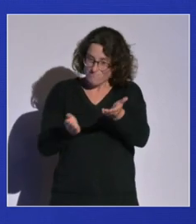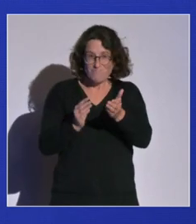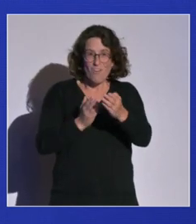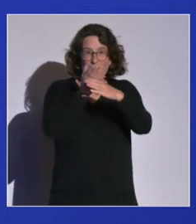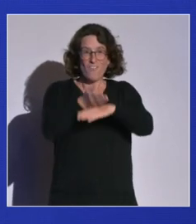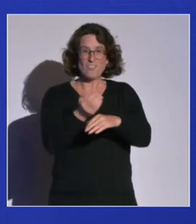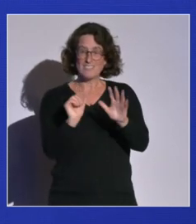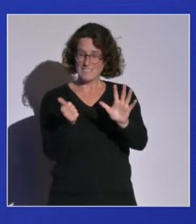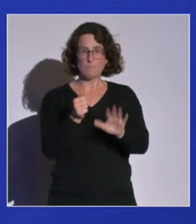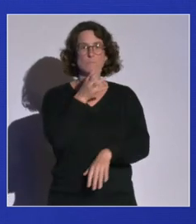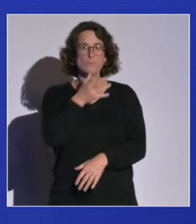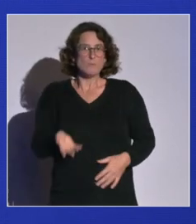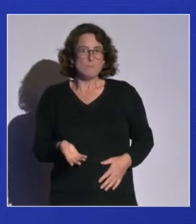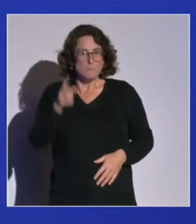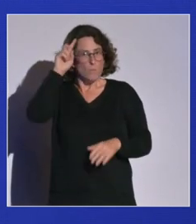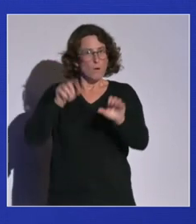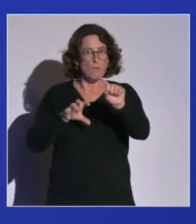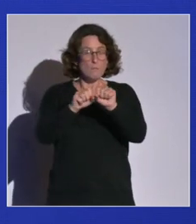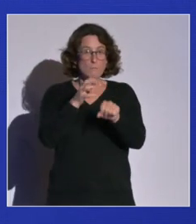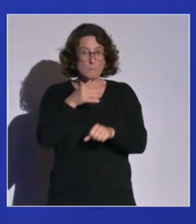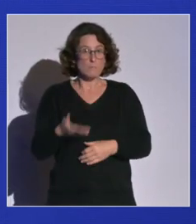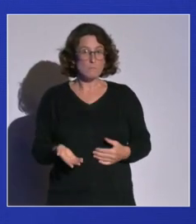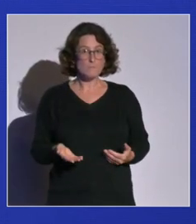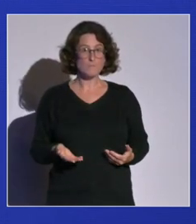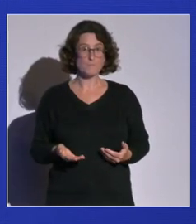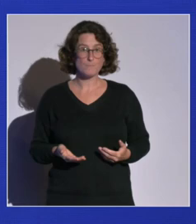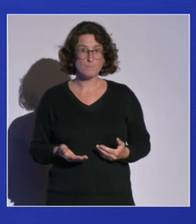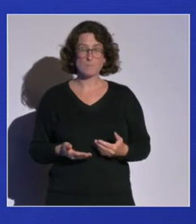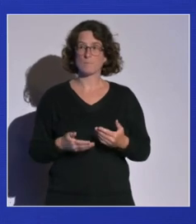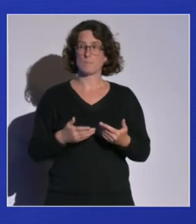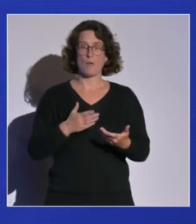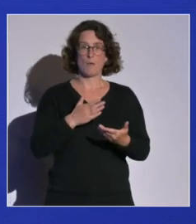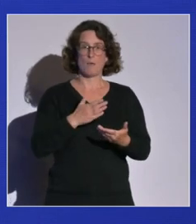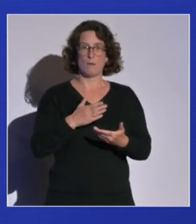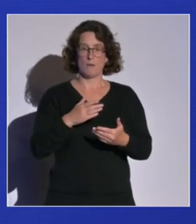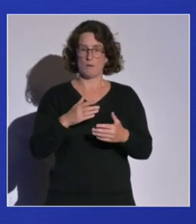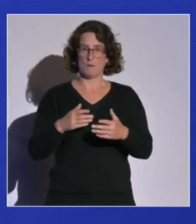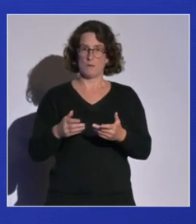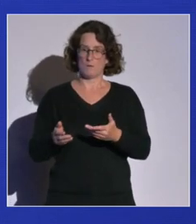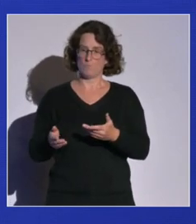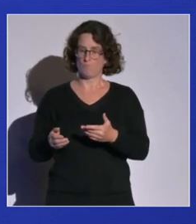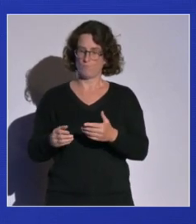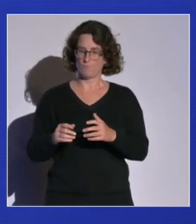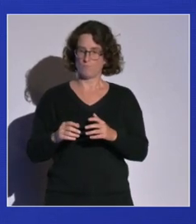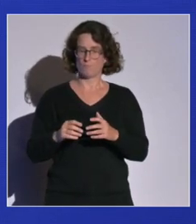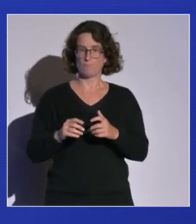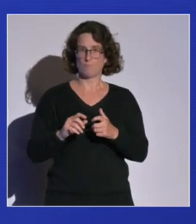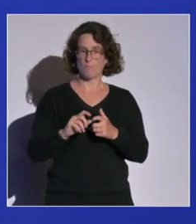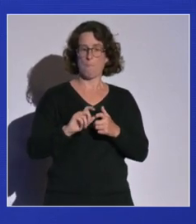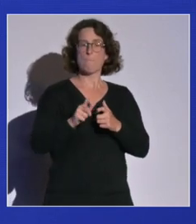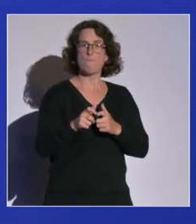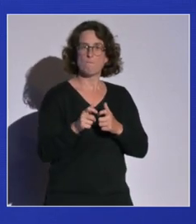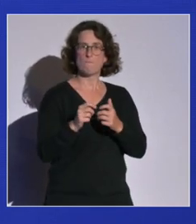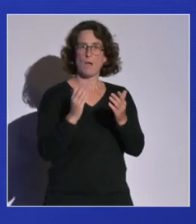rattraper. On va de classe en classe faire qu'ils passent dans la